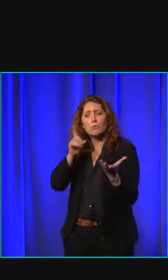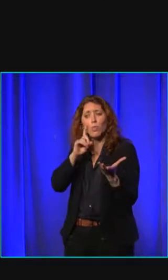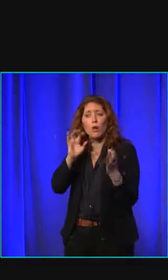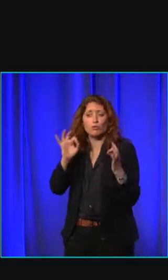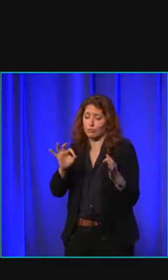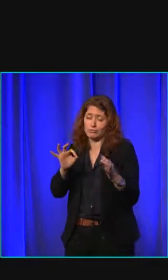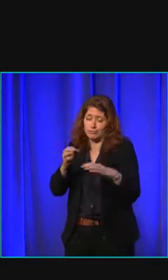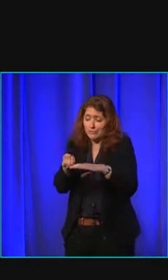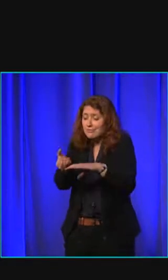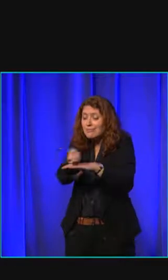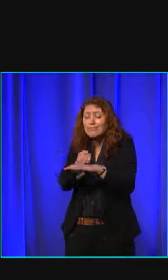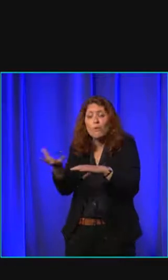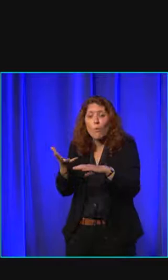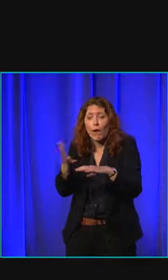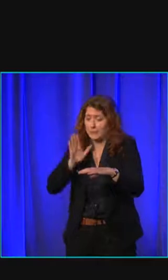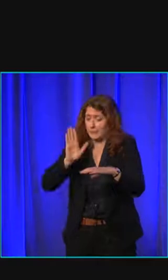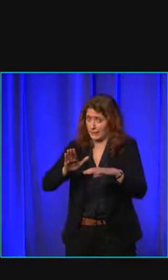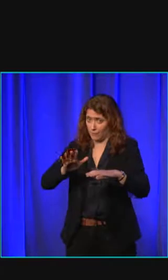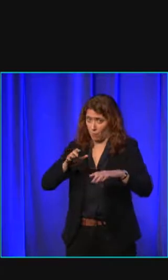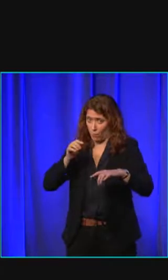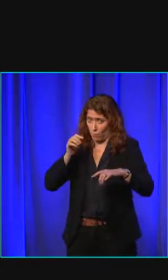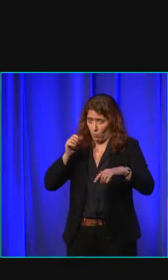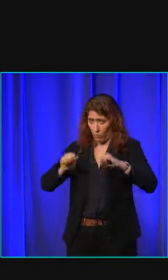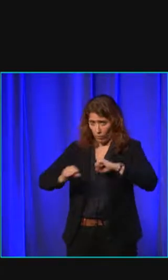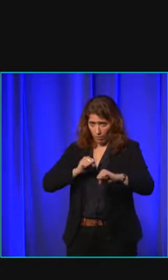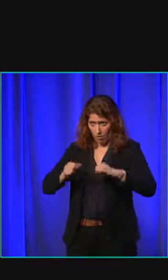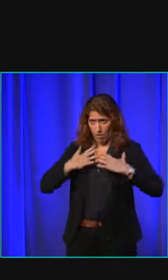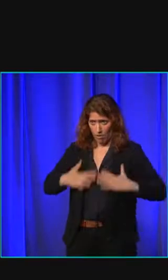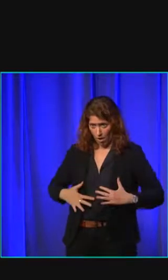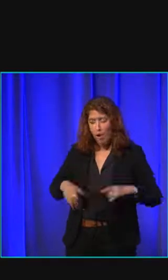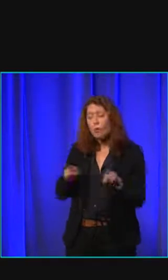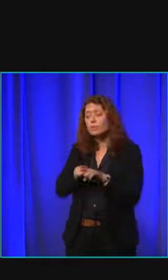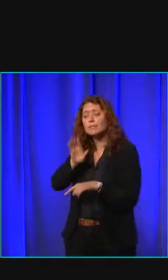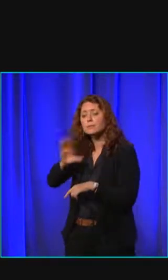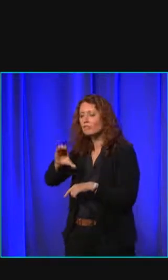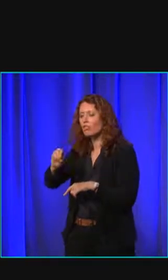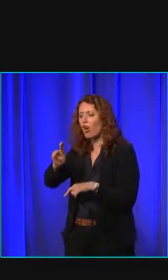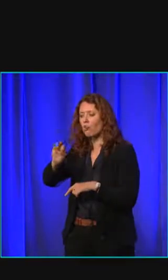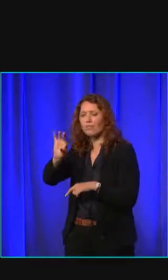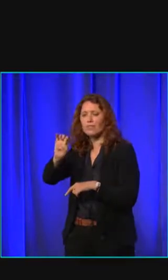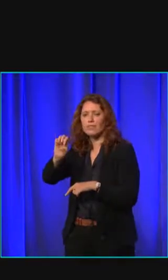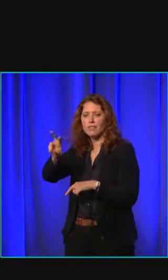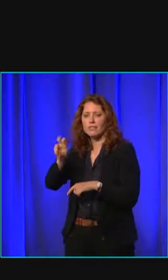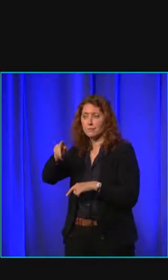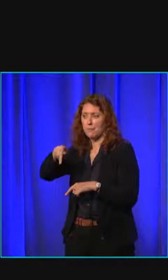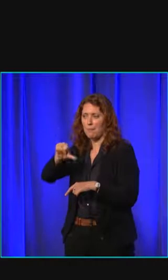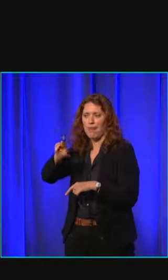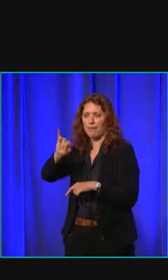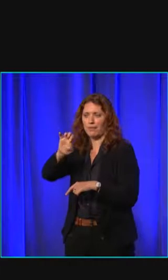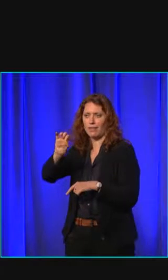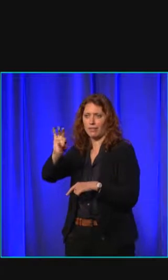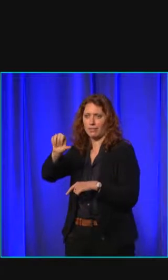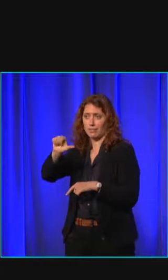zones motrices et les zones du cortex pariétal, c'est-à-dire les zones somatosensorielles. Nous avons des